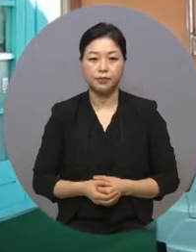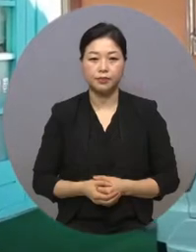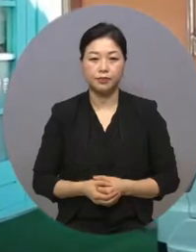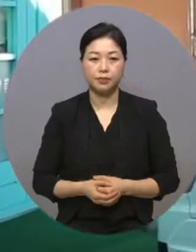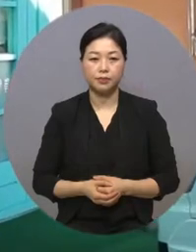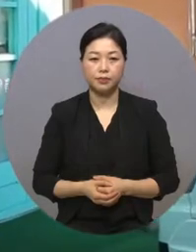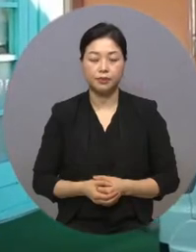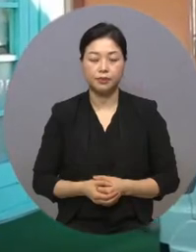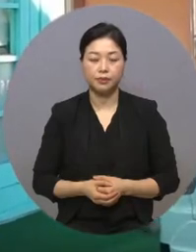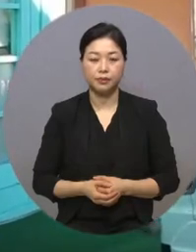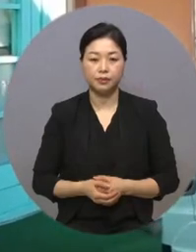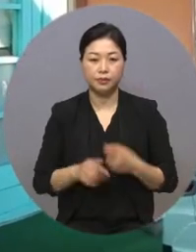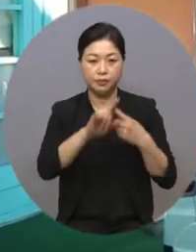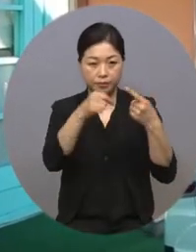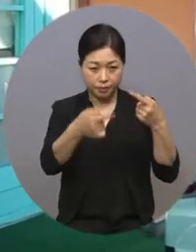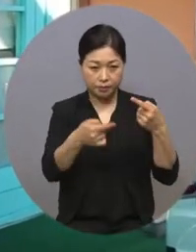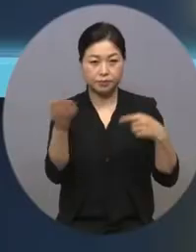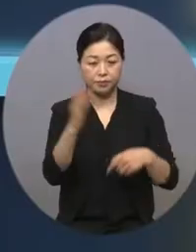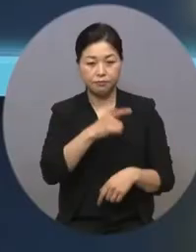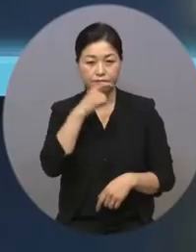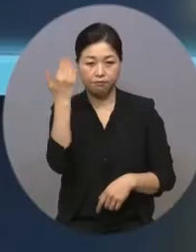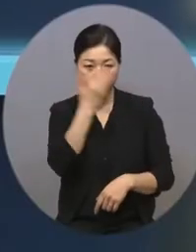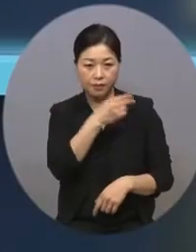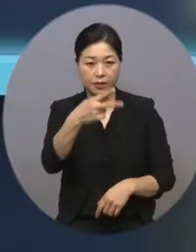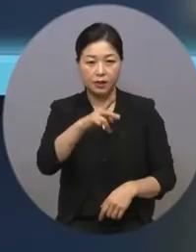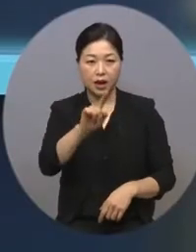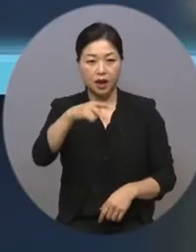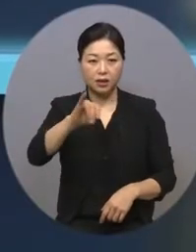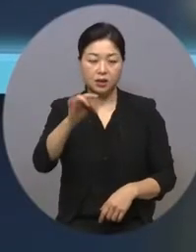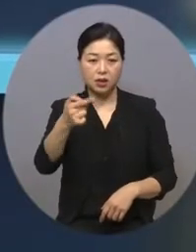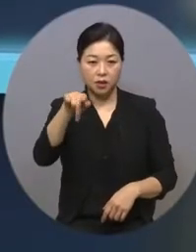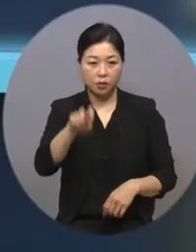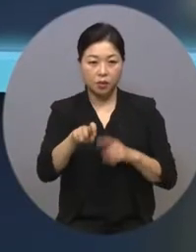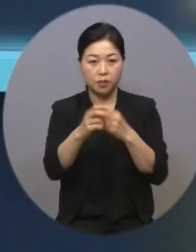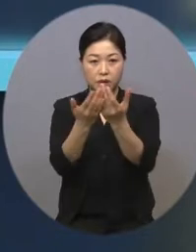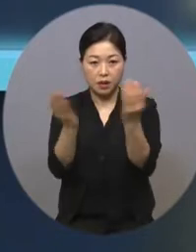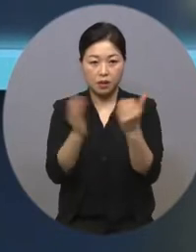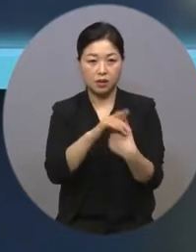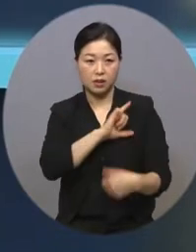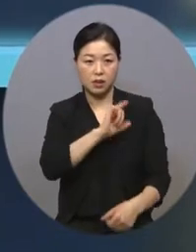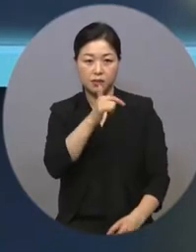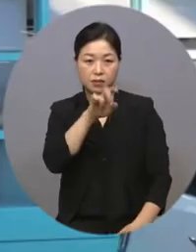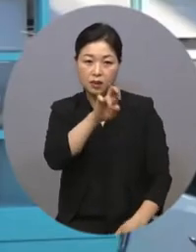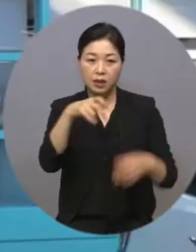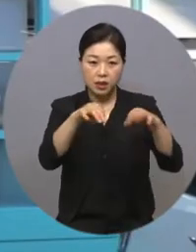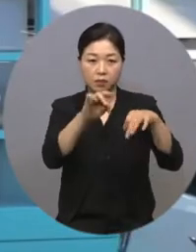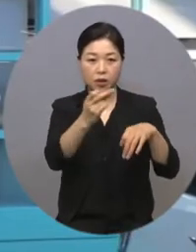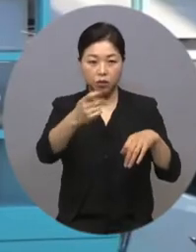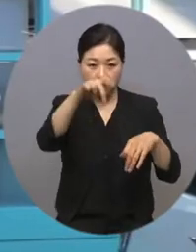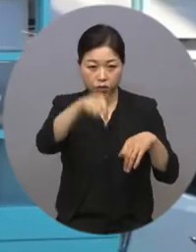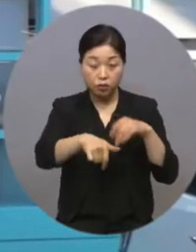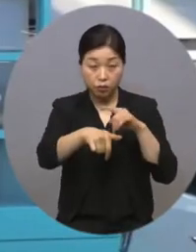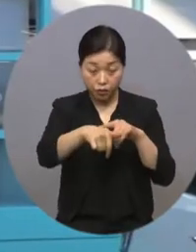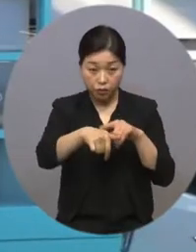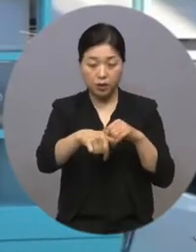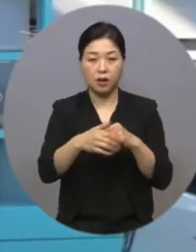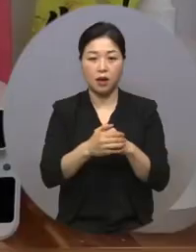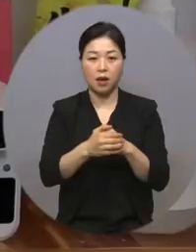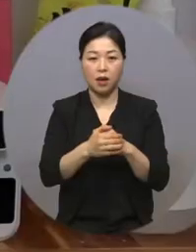지난 1일부터 여수 다시봄 갤러리에서는 난정 김명숙 작가의 바라보다 전이 열리고